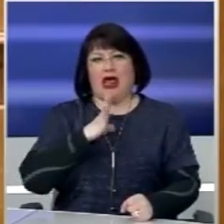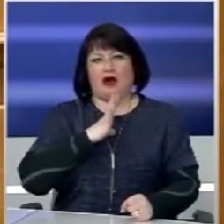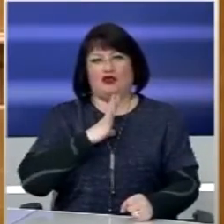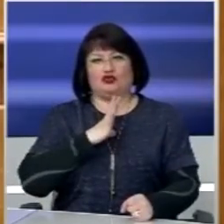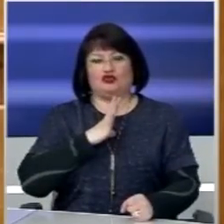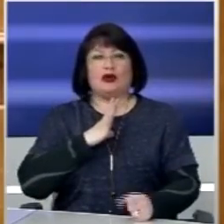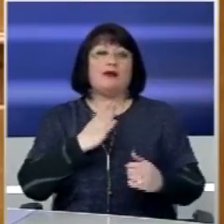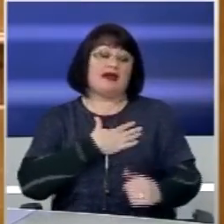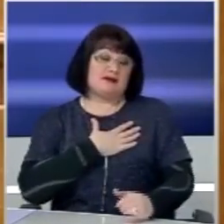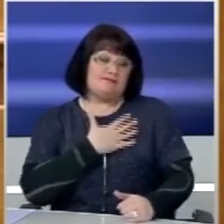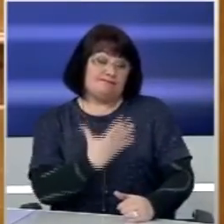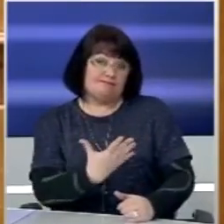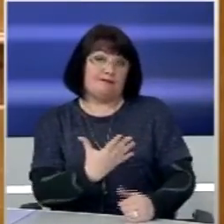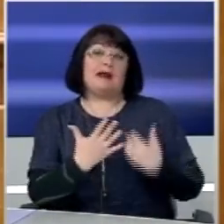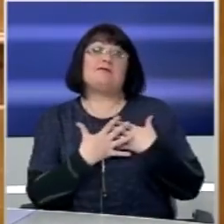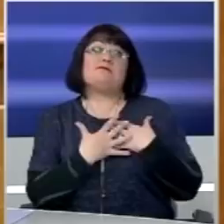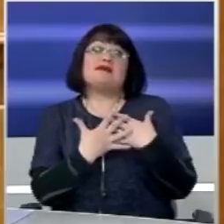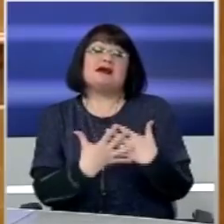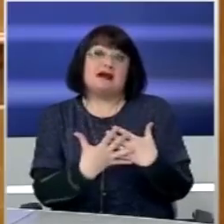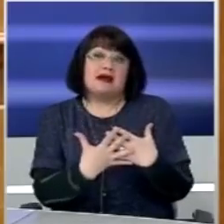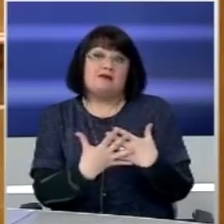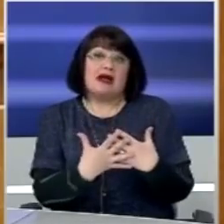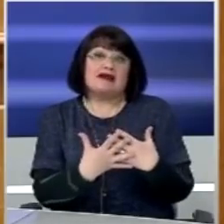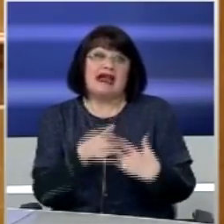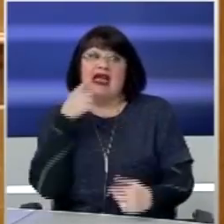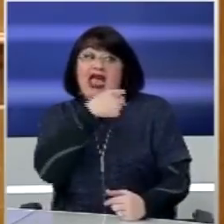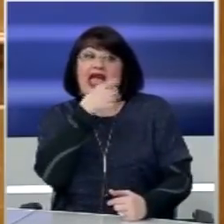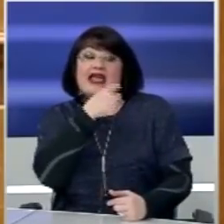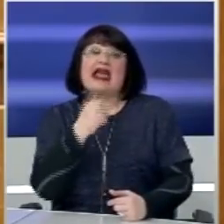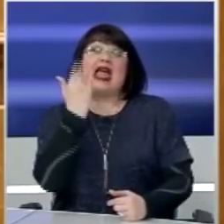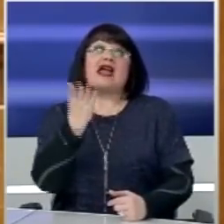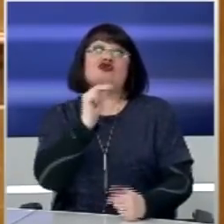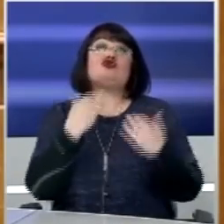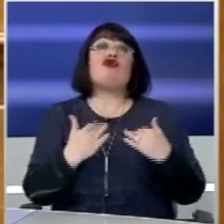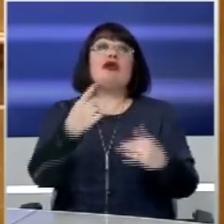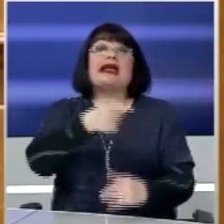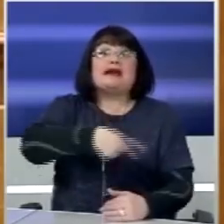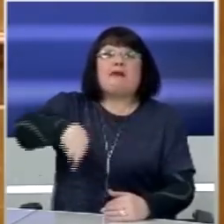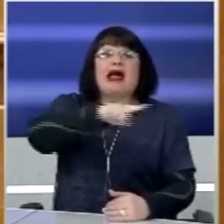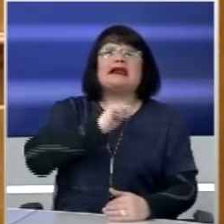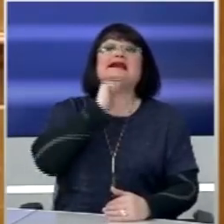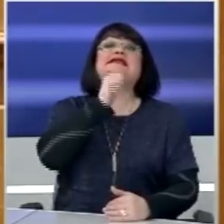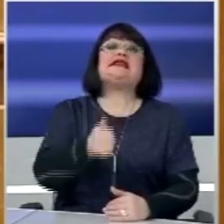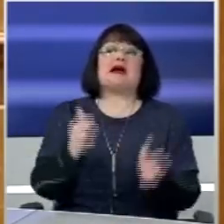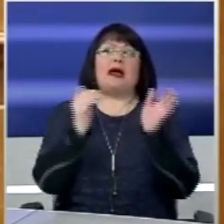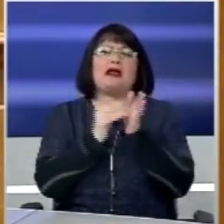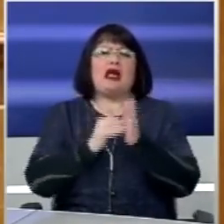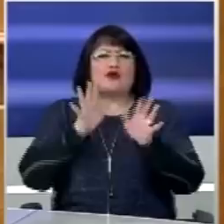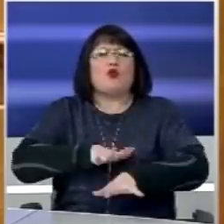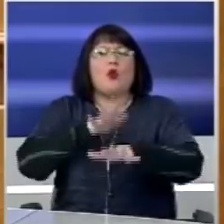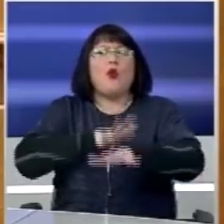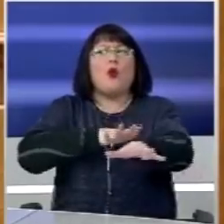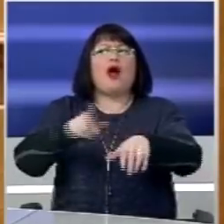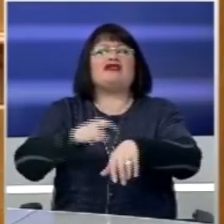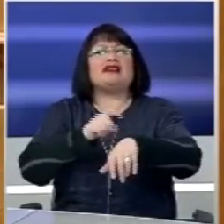Η καρδιά μας και η ψυχή μας είναι εκεί έξω από τη Βουλή στο Σύνταγμα με τους χιλιάδες διαδηλωτές αυτή